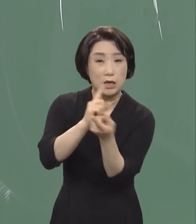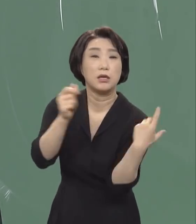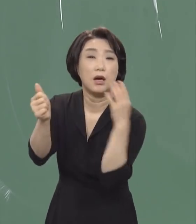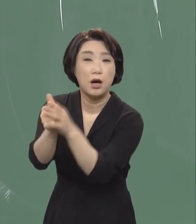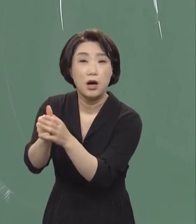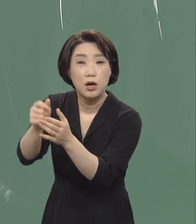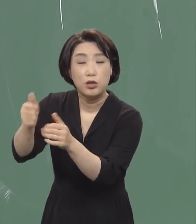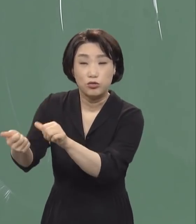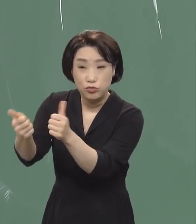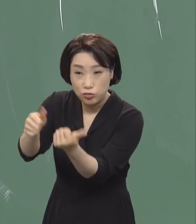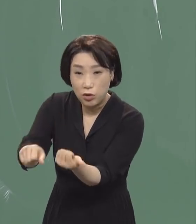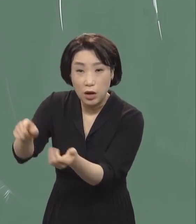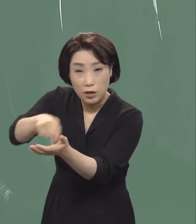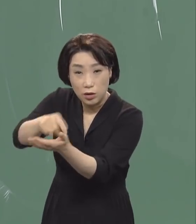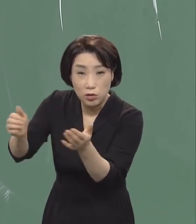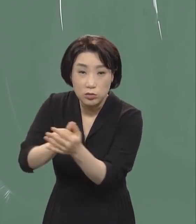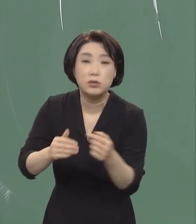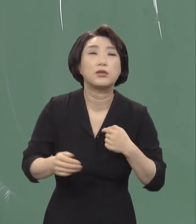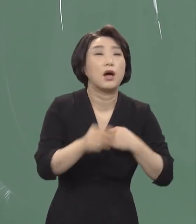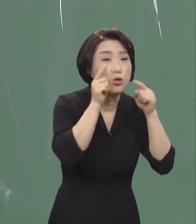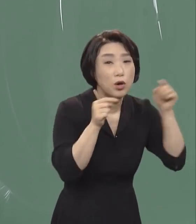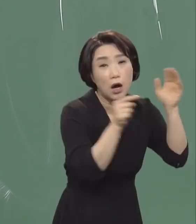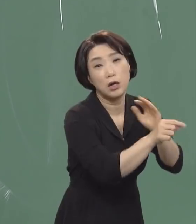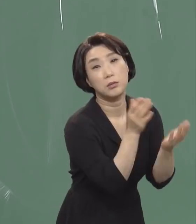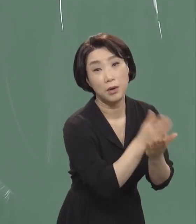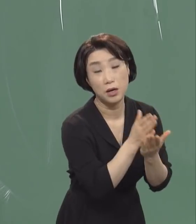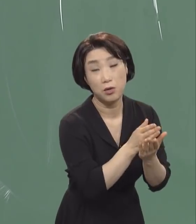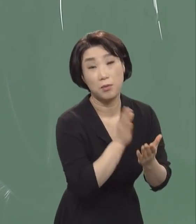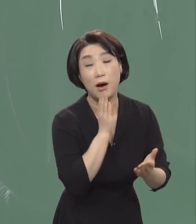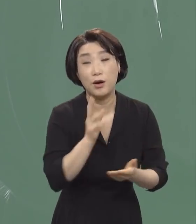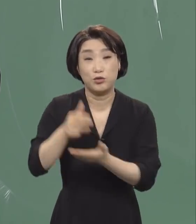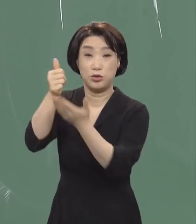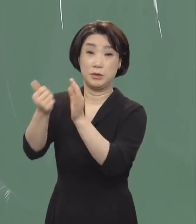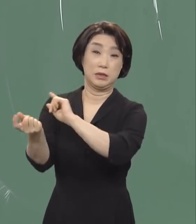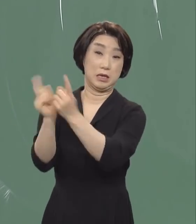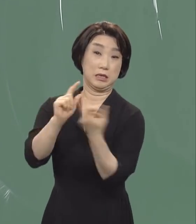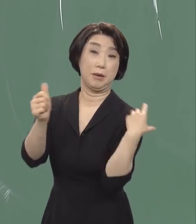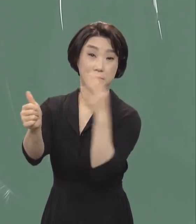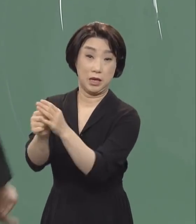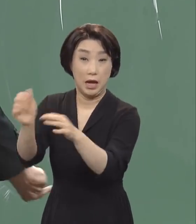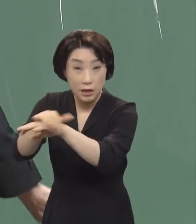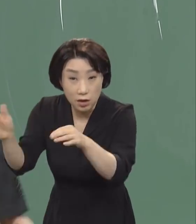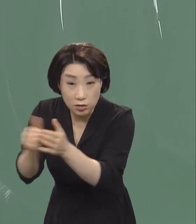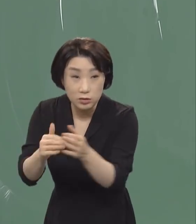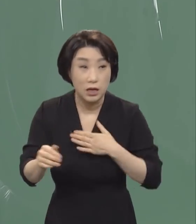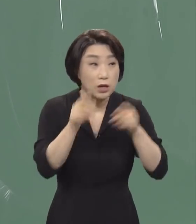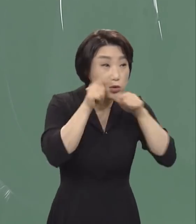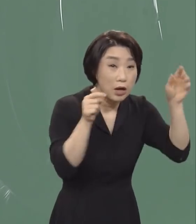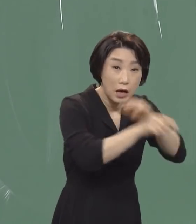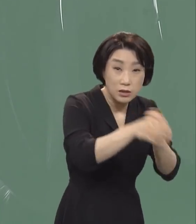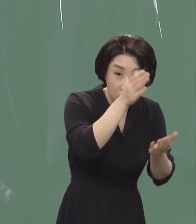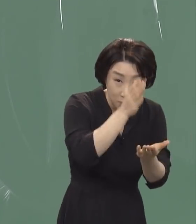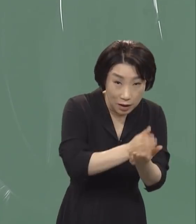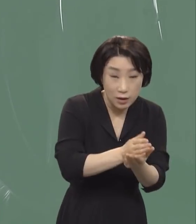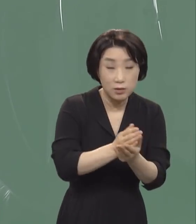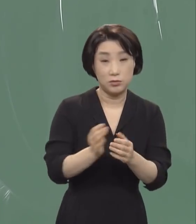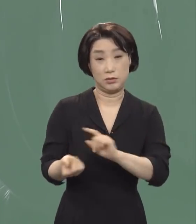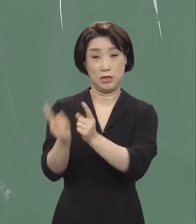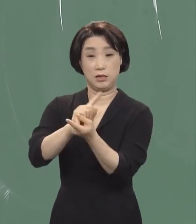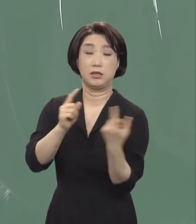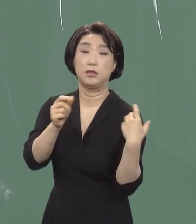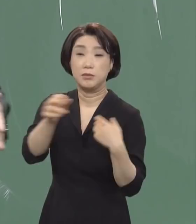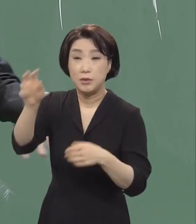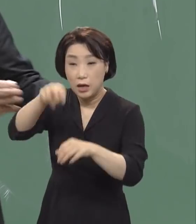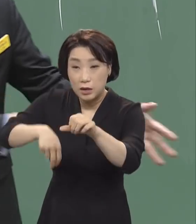너는 절대 지옥 까면 안 돼 내가 해결할 테니 지옥 간지 뭐 그리고 대신 죽어서